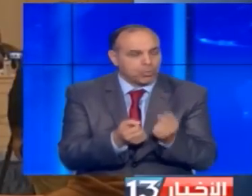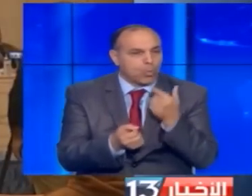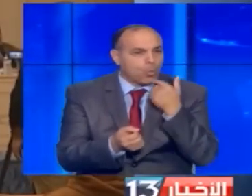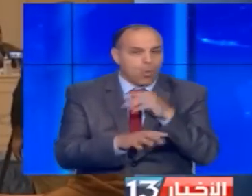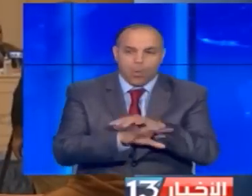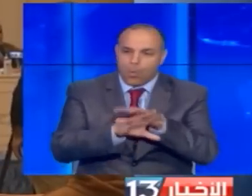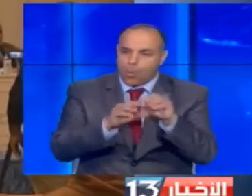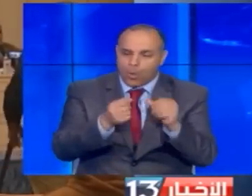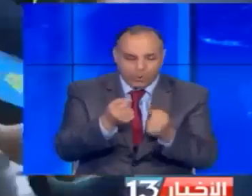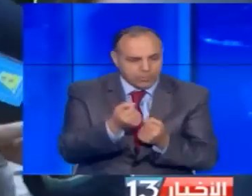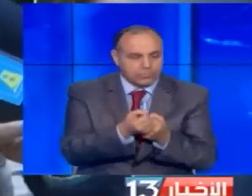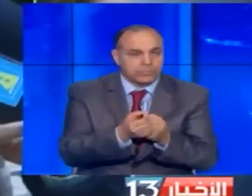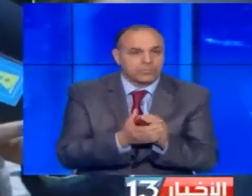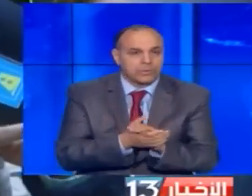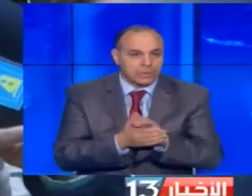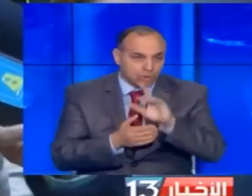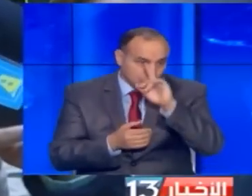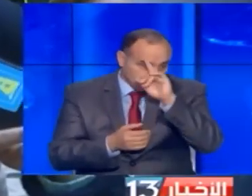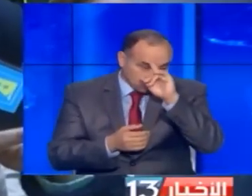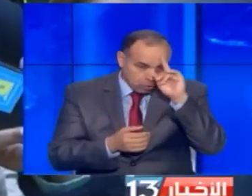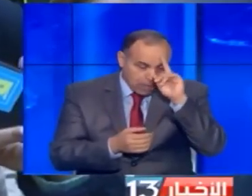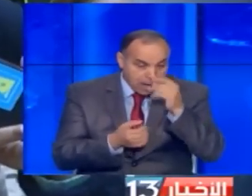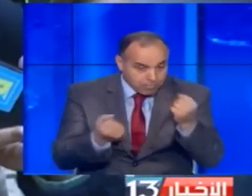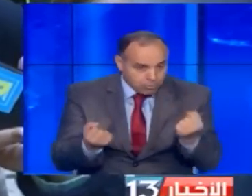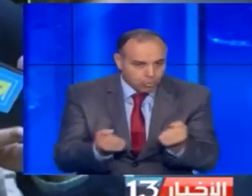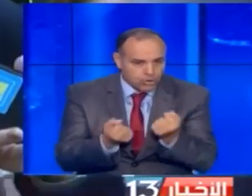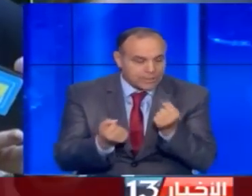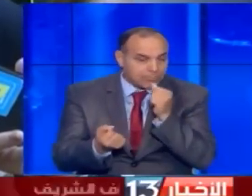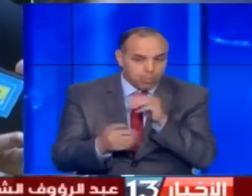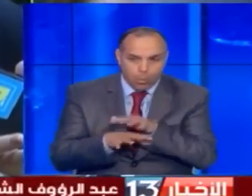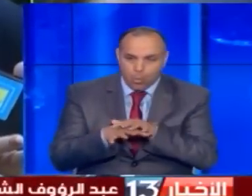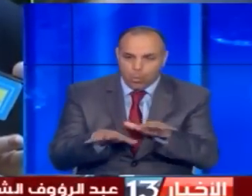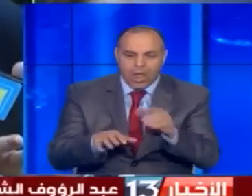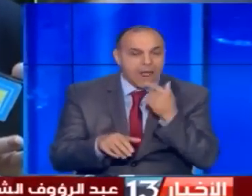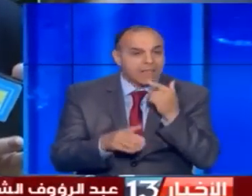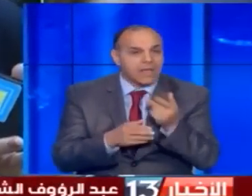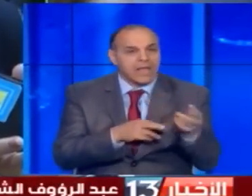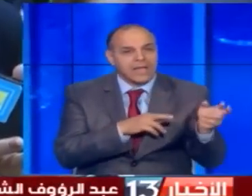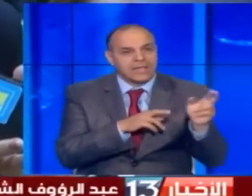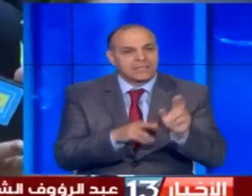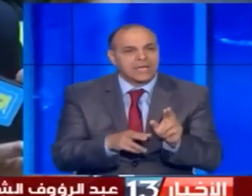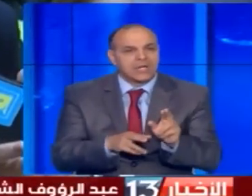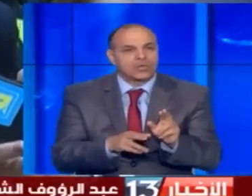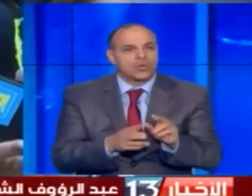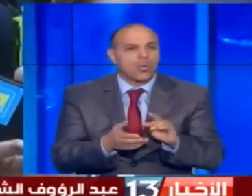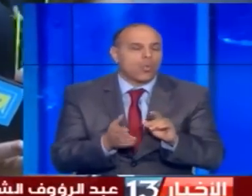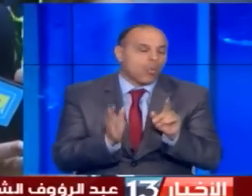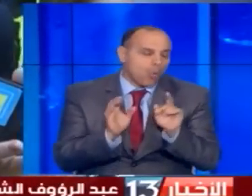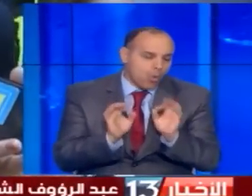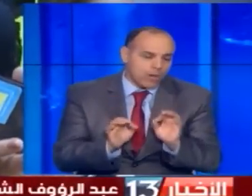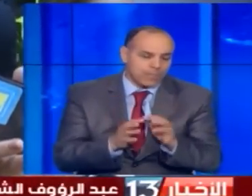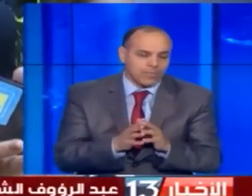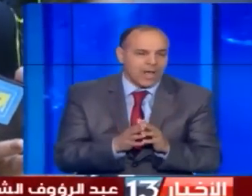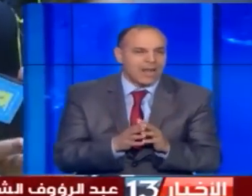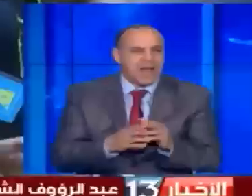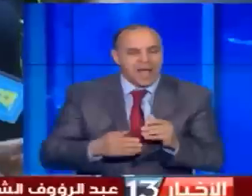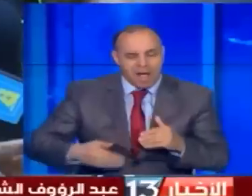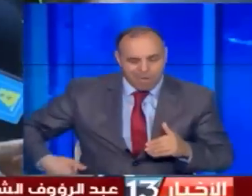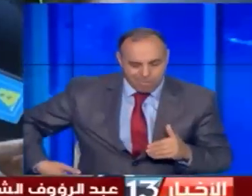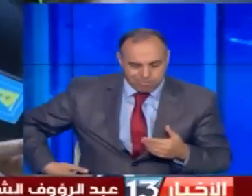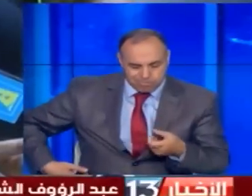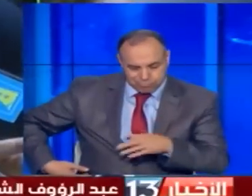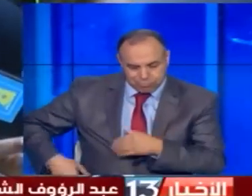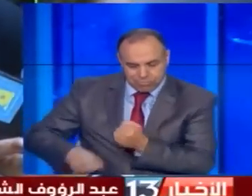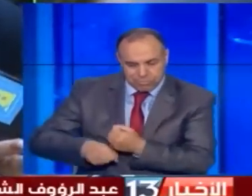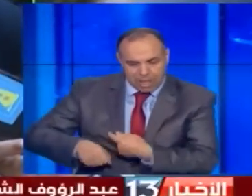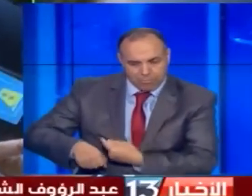جميع الإمكانيات. إن شاء الله في الحملة هذه اللي انطلقنا فيها من جديد ترجع كل الأنشطة كما توا بزرع الكلى رجعوا